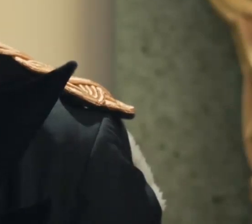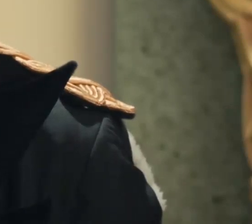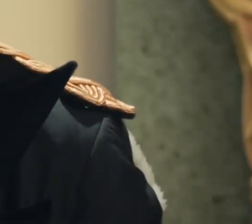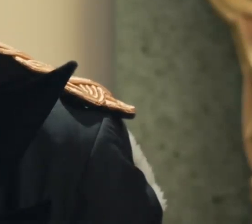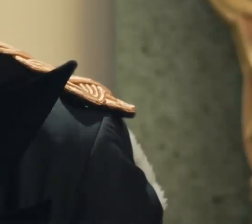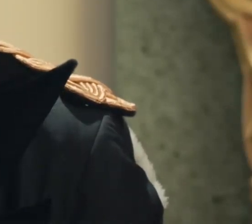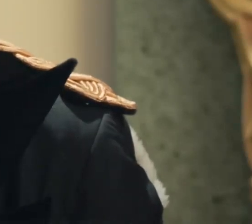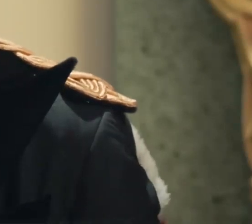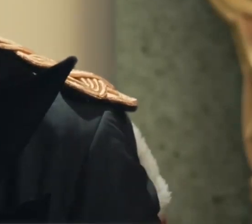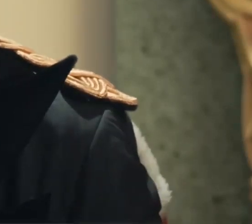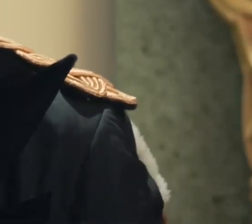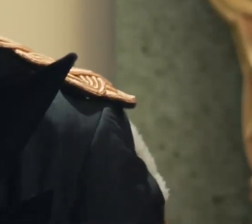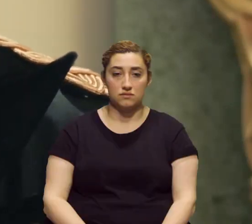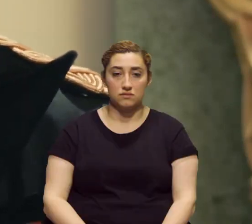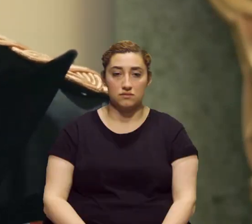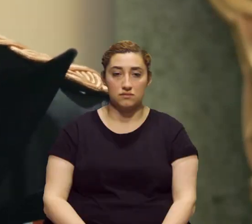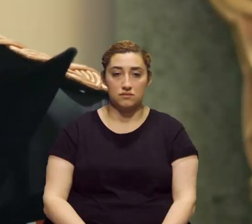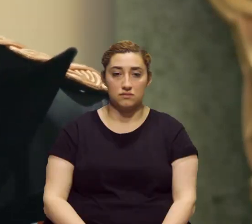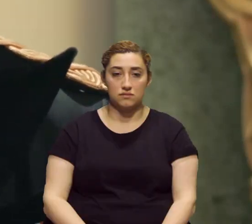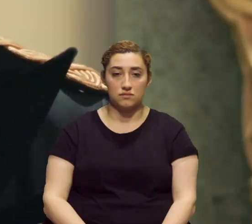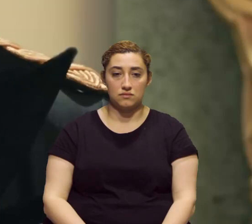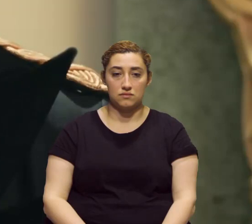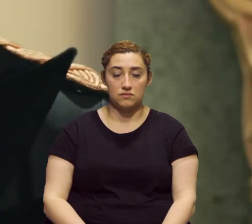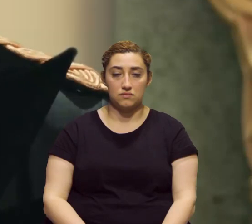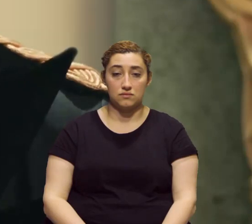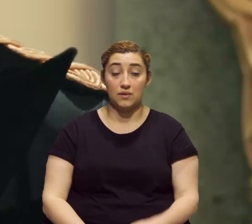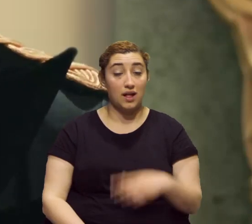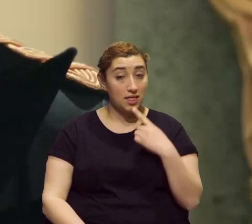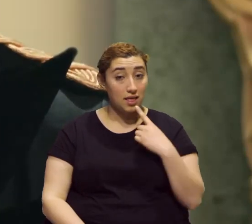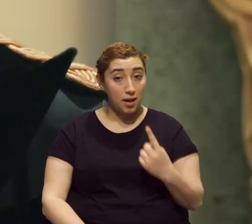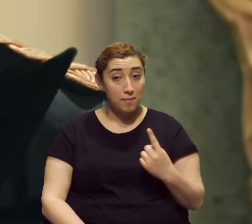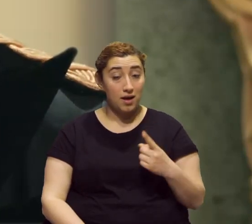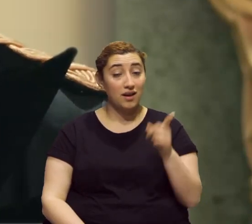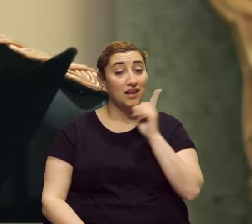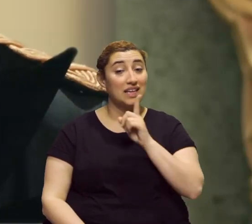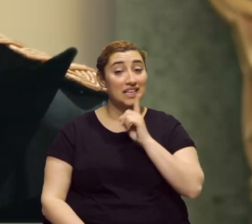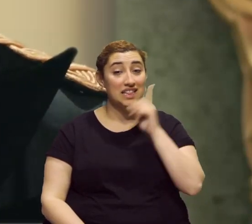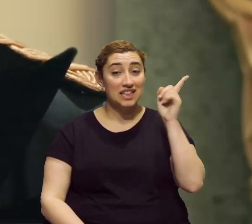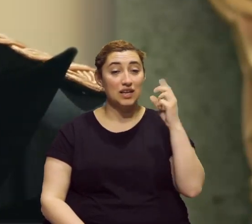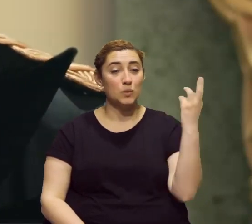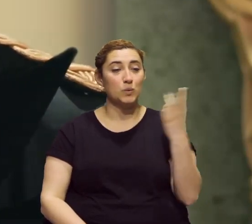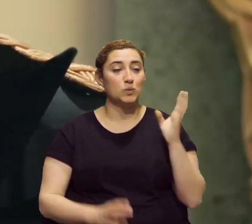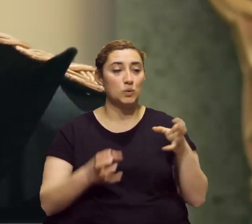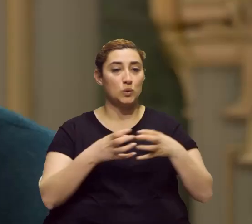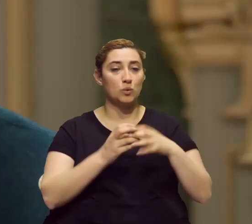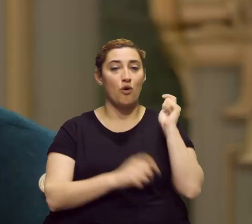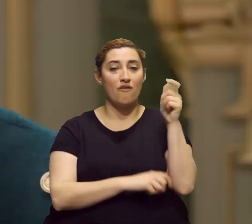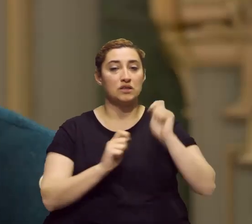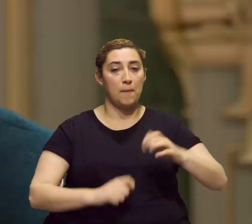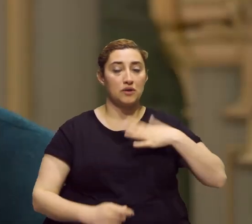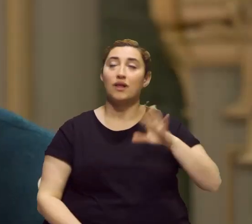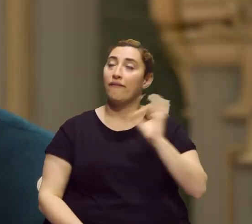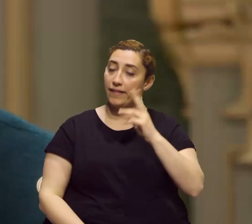Alnında enine yoğun çizgiler var. Bakışlarını Mihail'e çevirdi. Demek Londra'da üçlü bir konferans tertip etmek